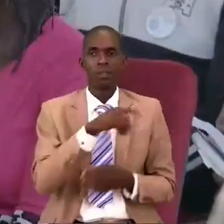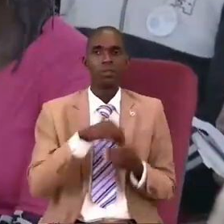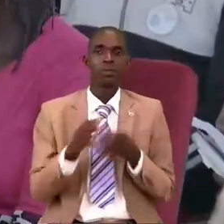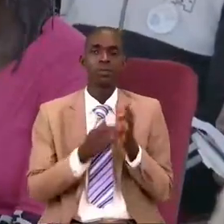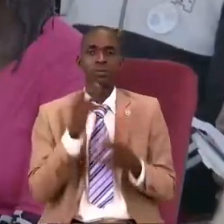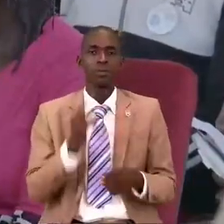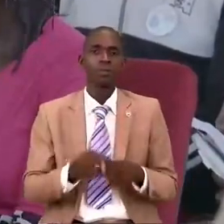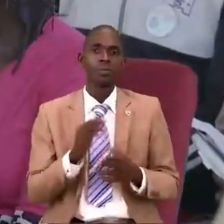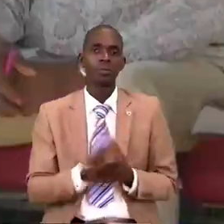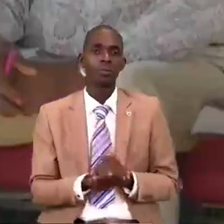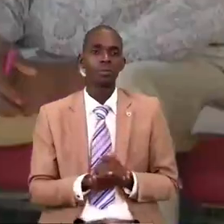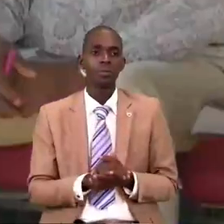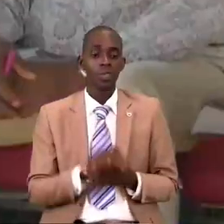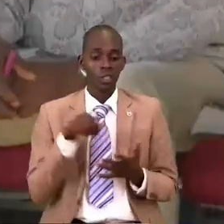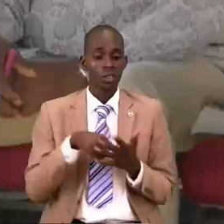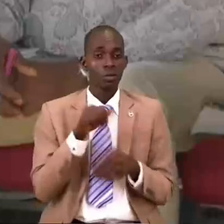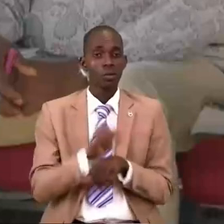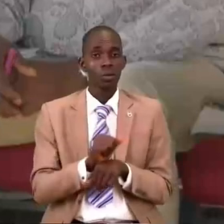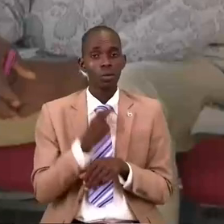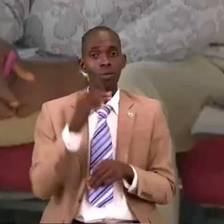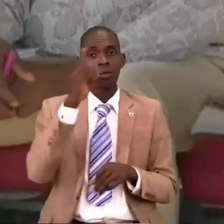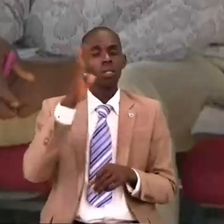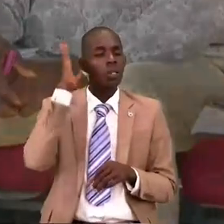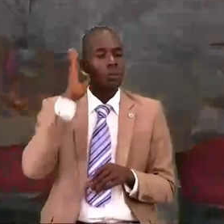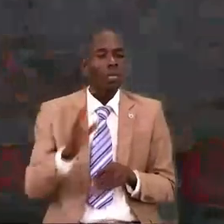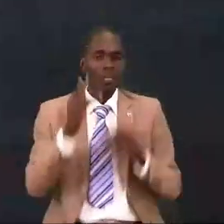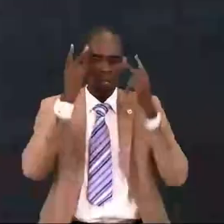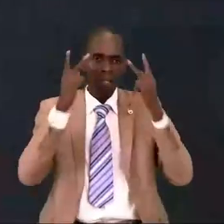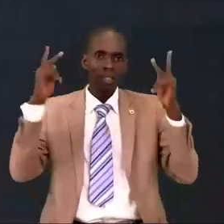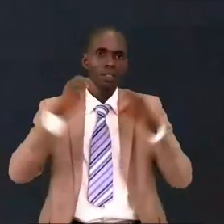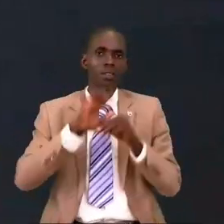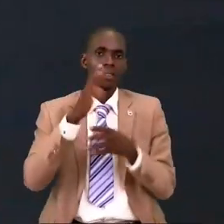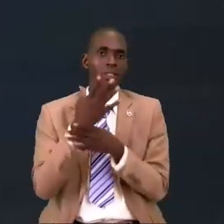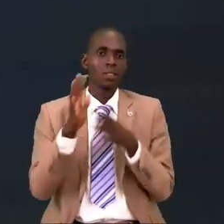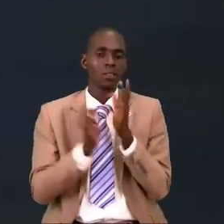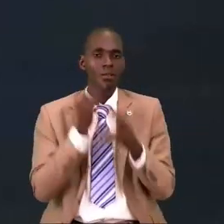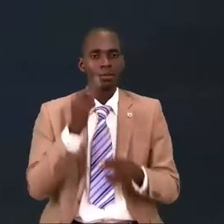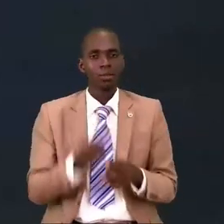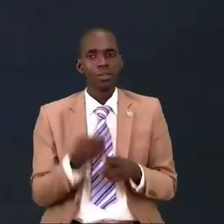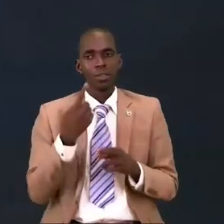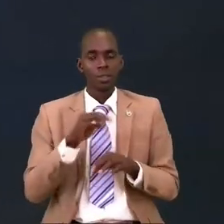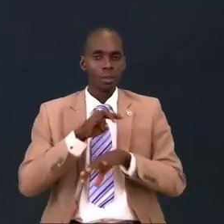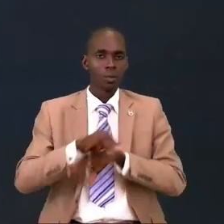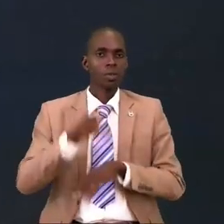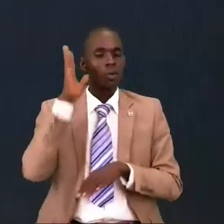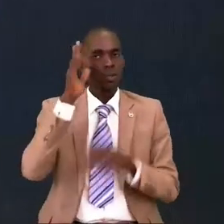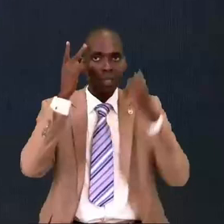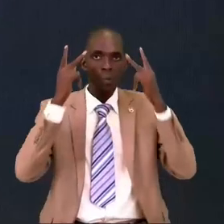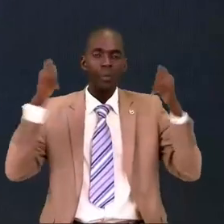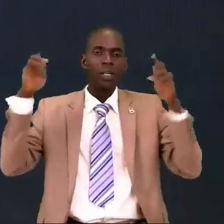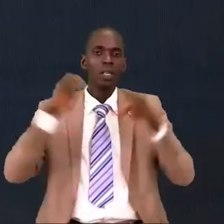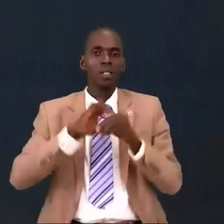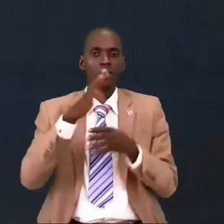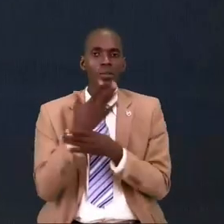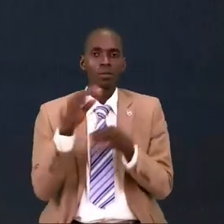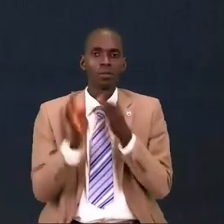Le ministère va prospérer entre tes mains. Quand tu fais du livre de la loi prioritaire